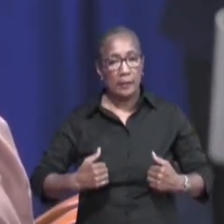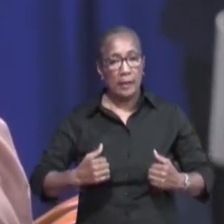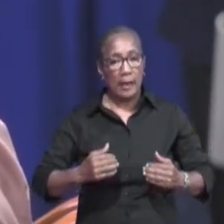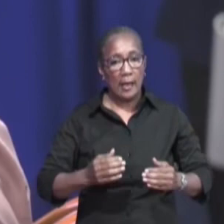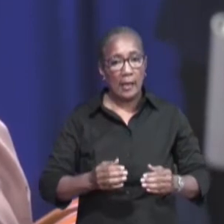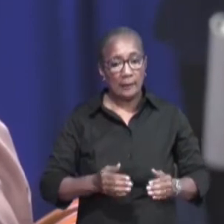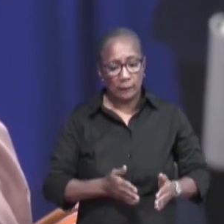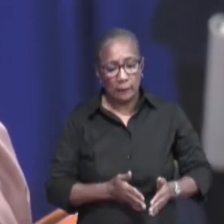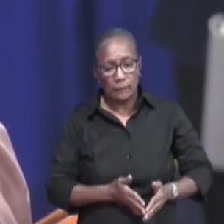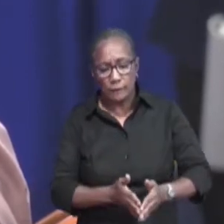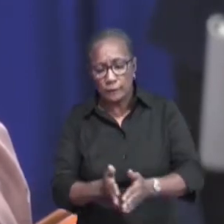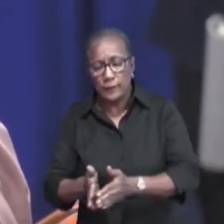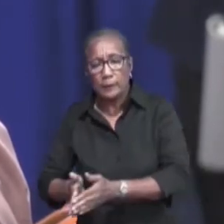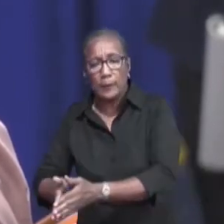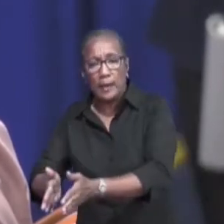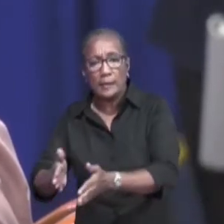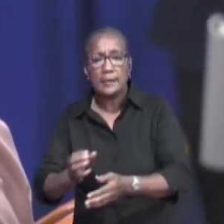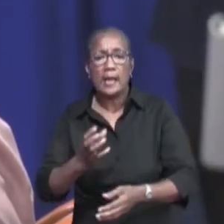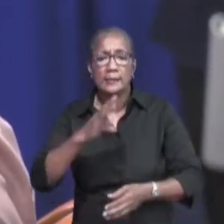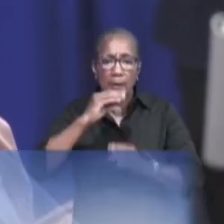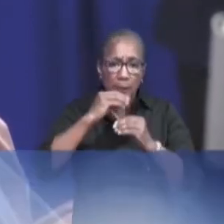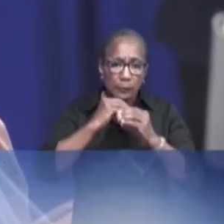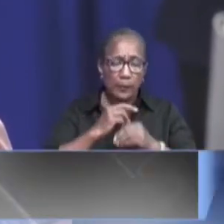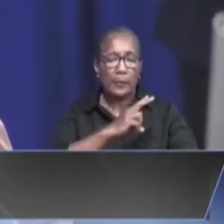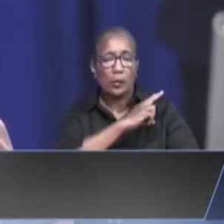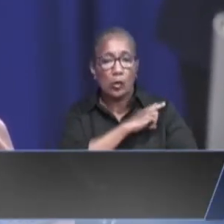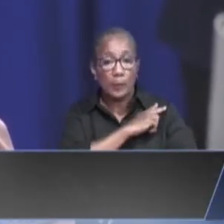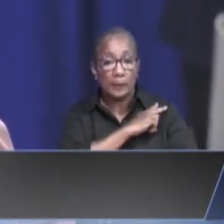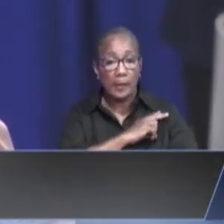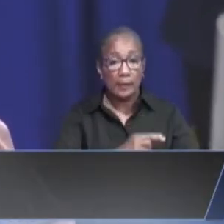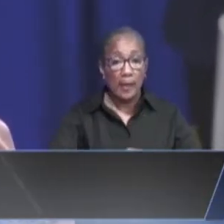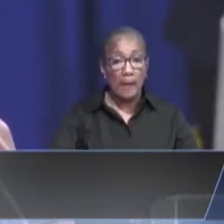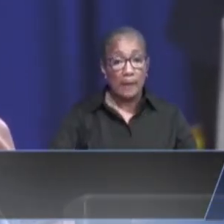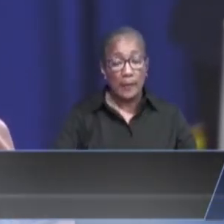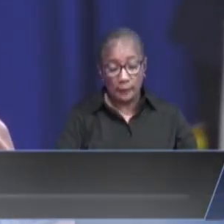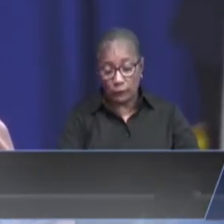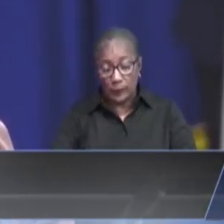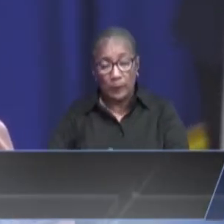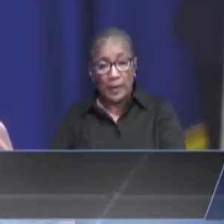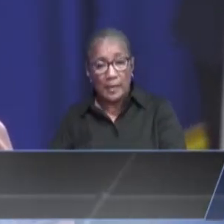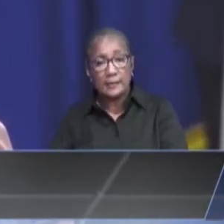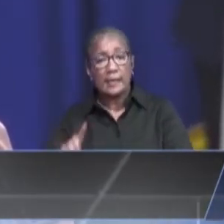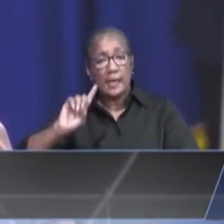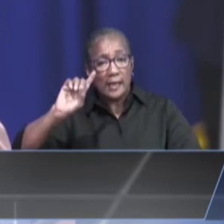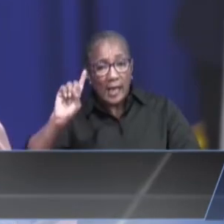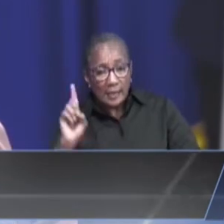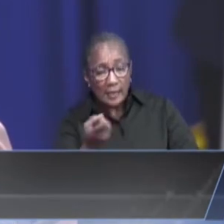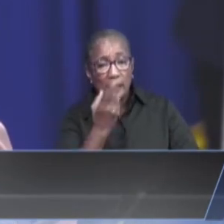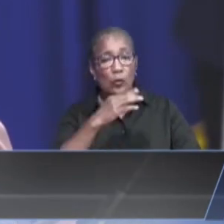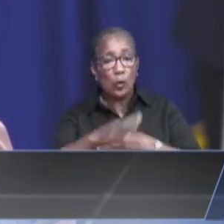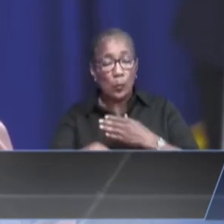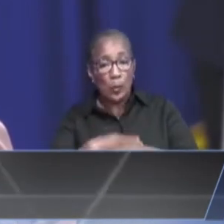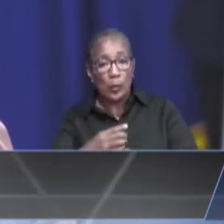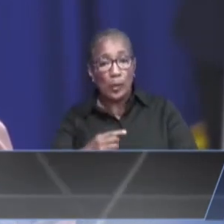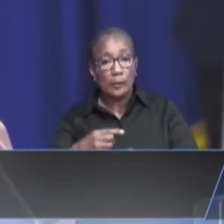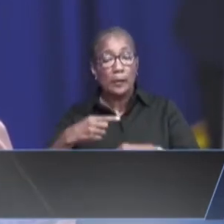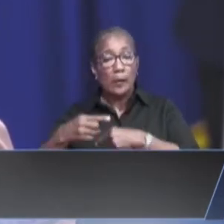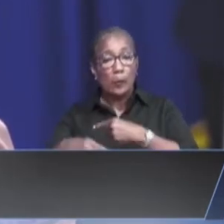schrijven, if you tak nanga a commandanti dati. Want verplaatsing na soso dat te a traditioneel gezegd